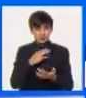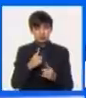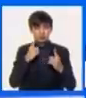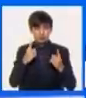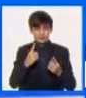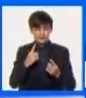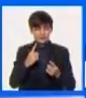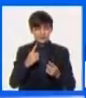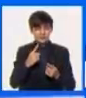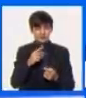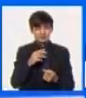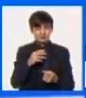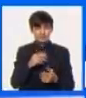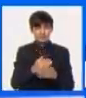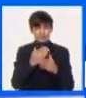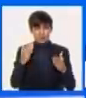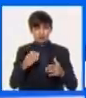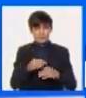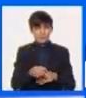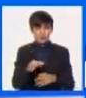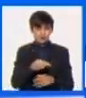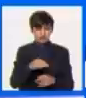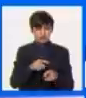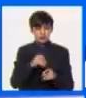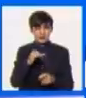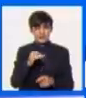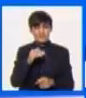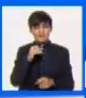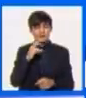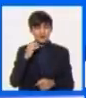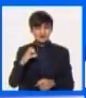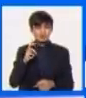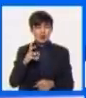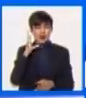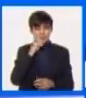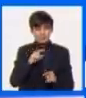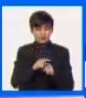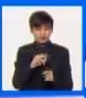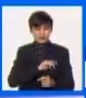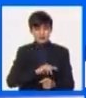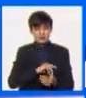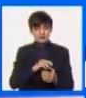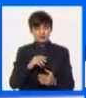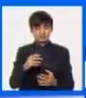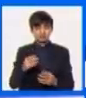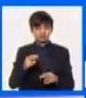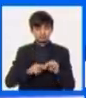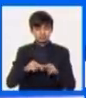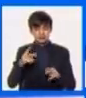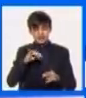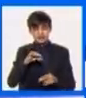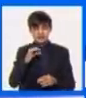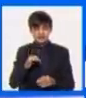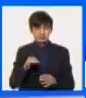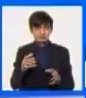крупного типа, большей площадью и финансовые возможности, позволяющие в большей степени организовать и